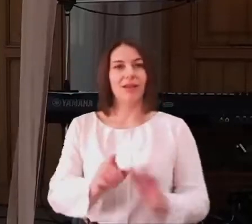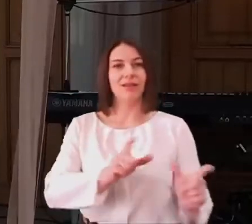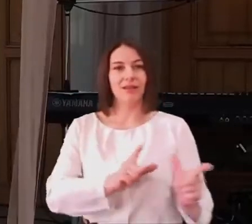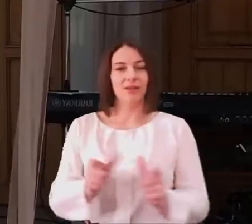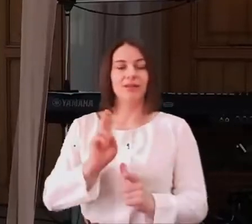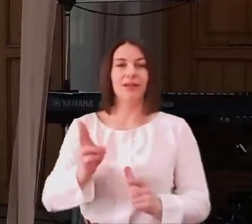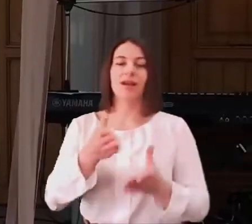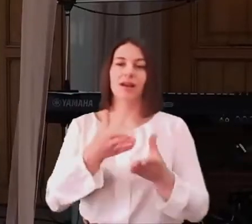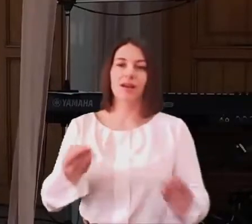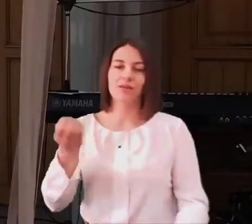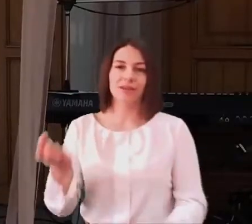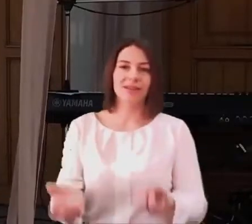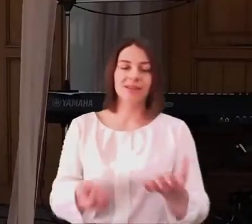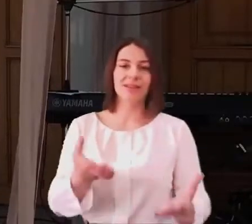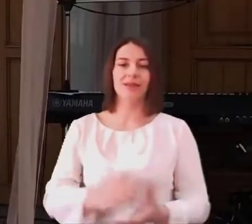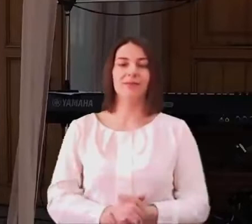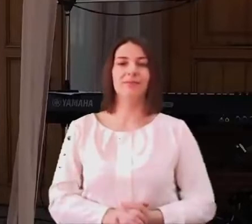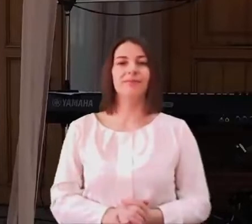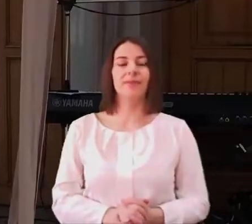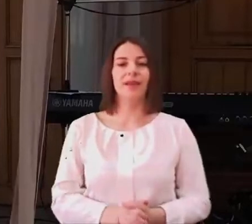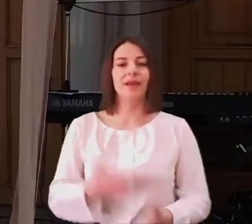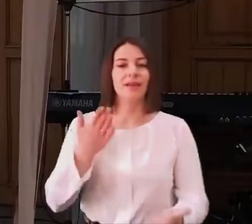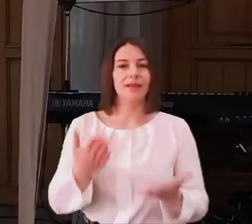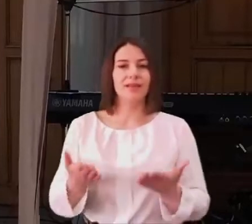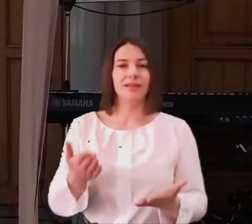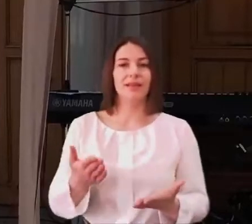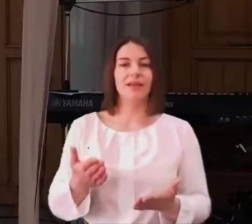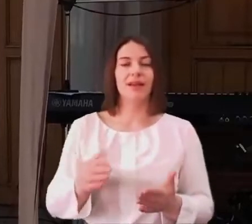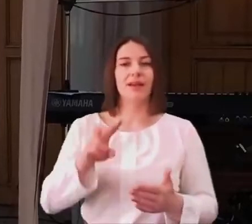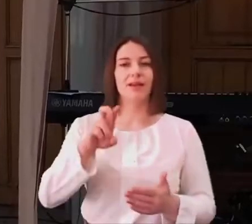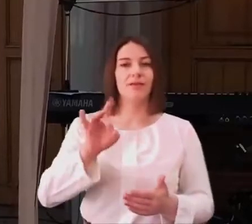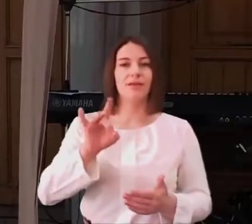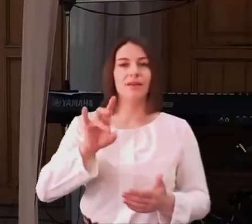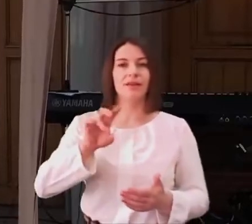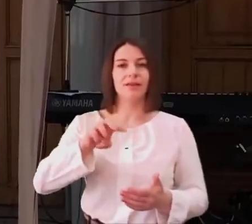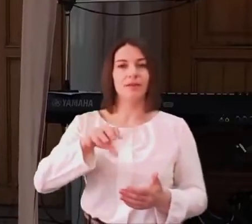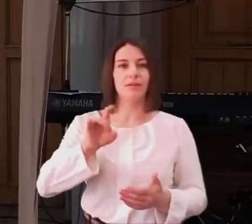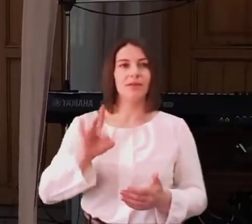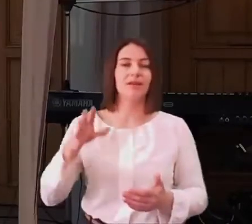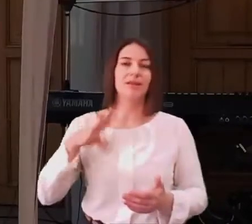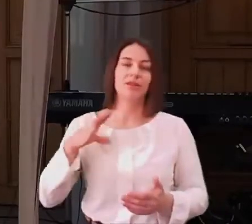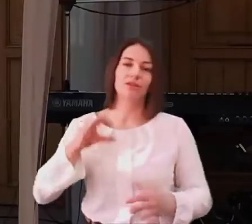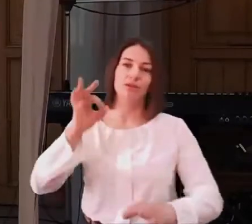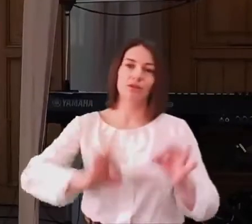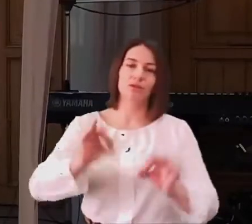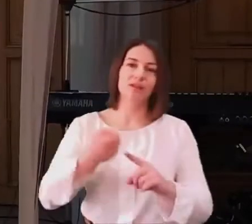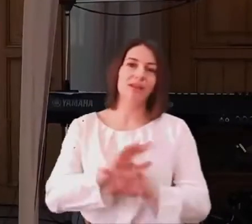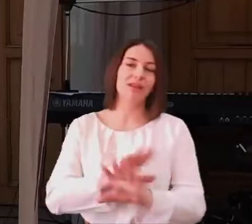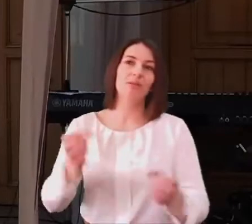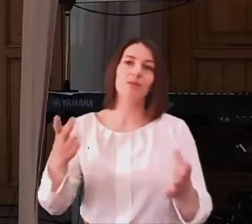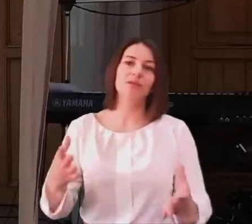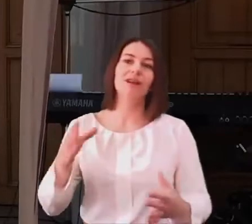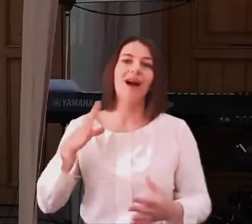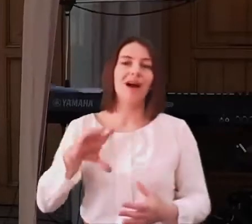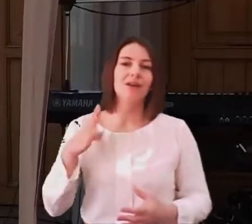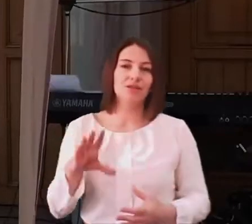что он ждет какого-то урожая? Это не значит, что он будет просто весной ничего не делать и ждать, когда же там помидоры поспеют. Он